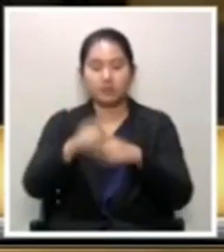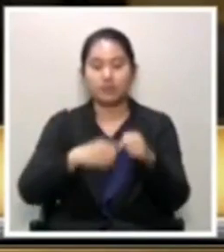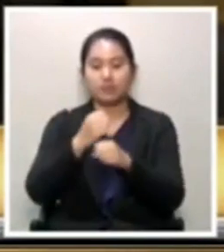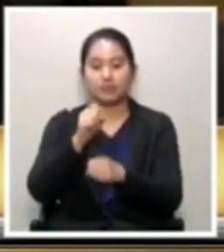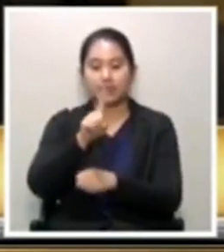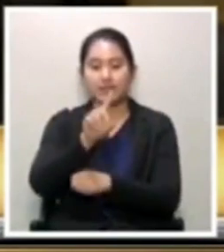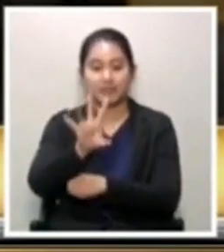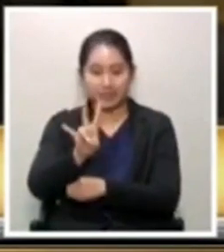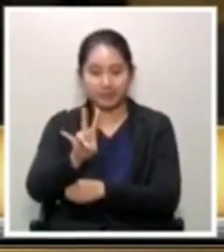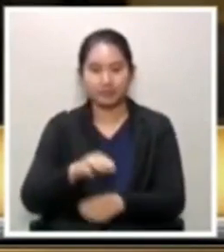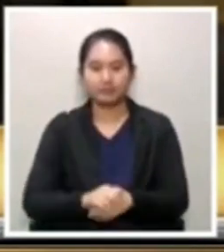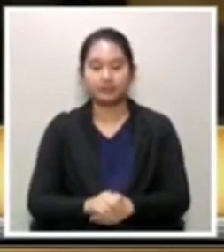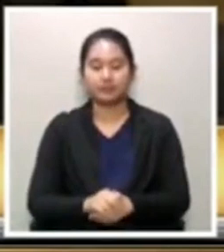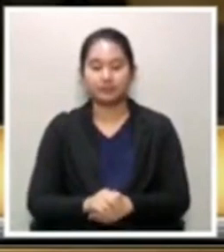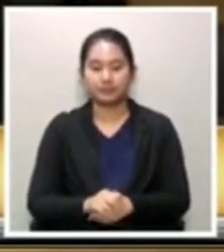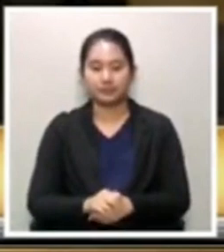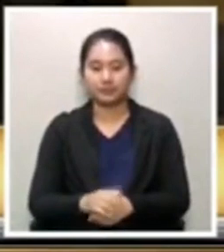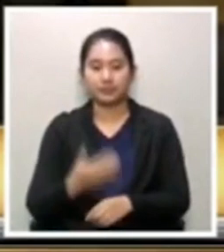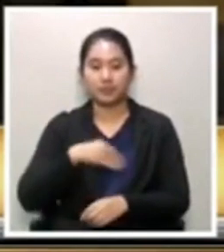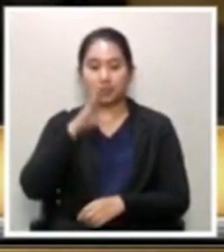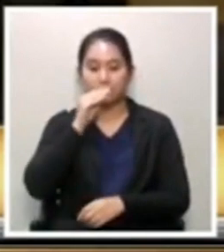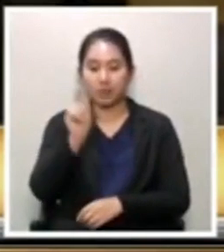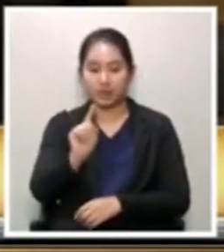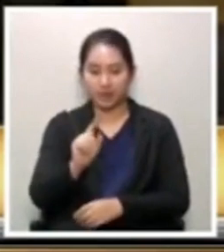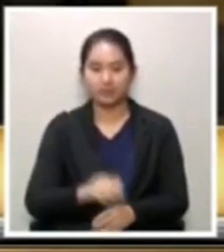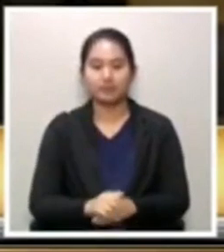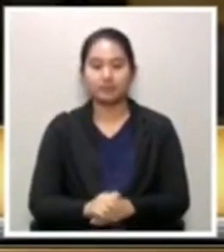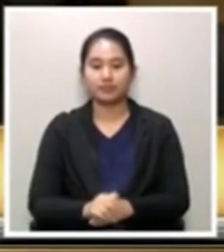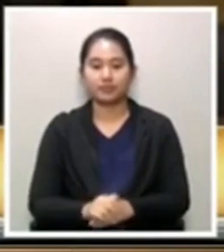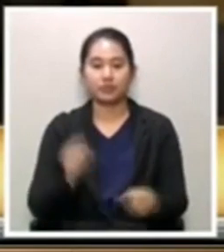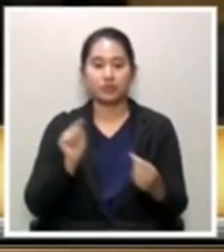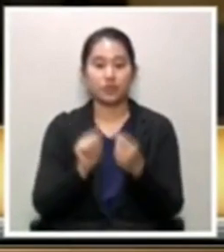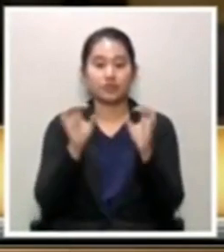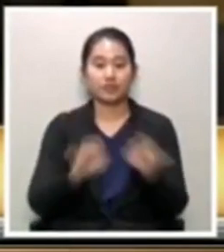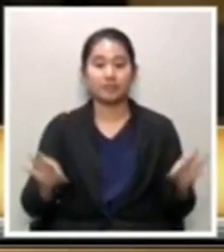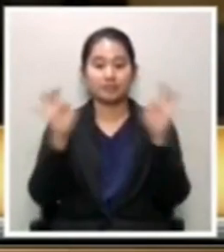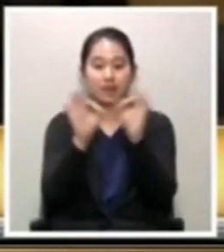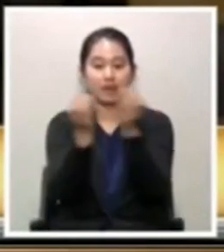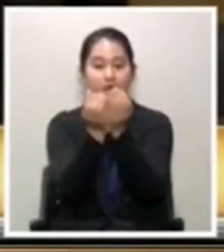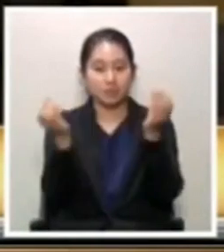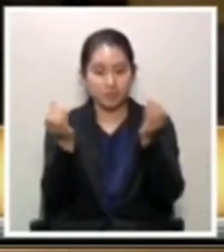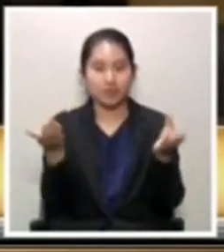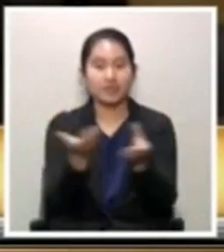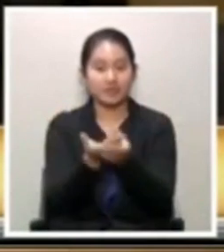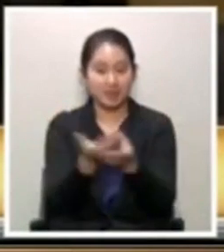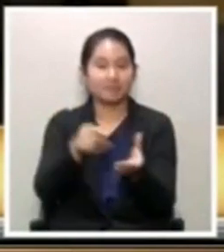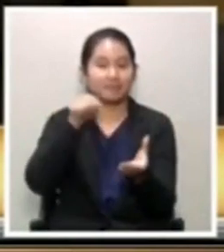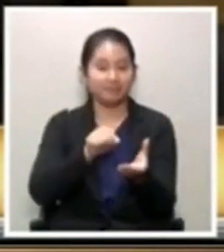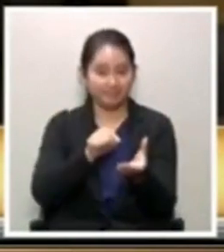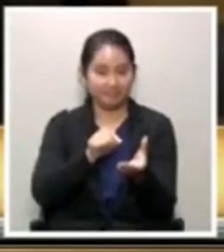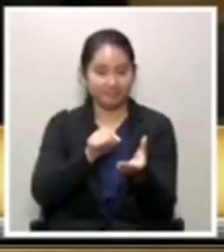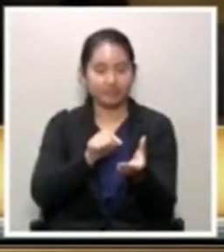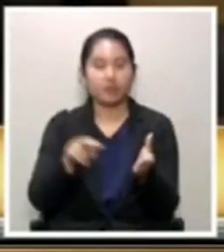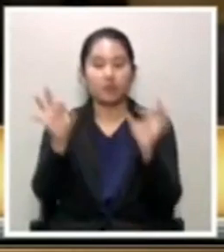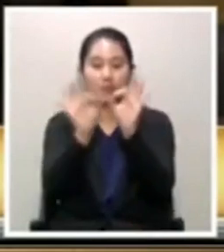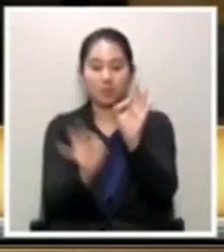14ตุลา16เนี่ยนะครับท่านปรีดีพูดแบบนี้ครับท่านปรีดีบอกไว้ว่าสาระสําคัญอยู่ที่รัฐธรรมนูญฉบับนั้นได้บัญญัติข้อ